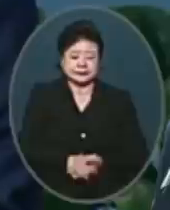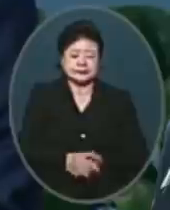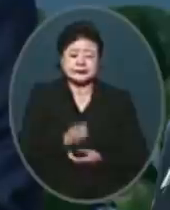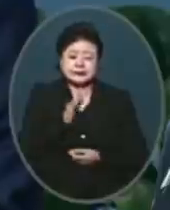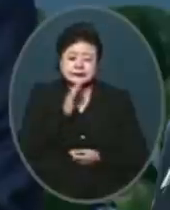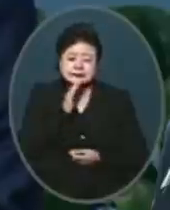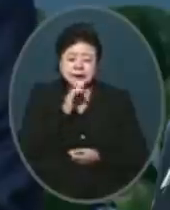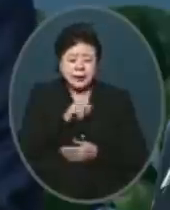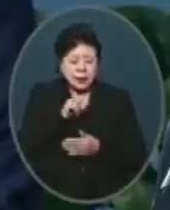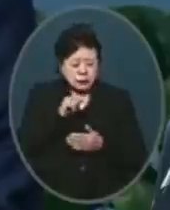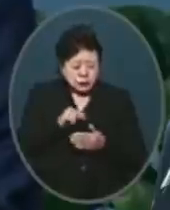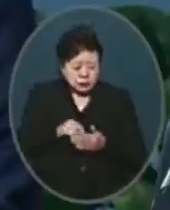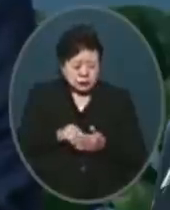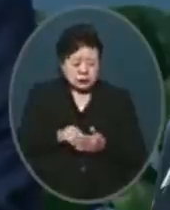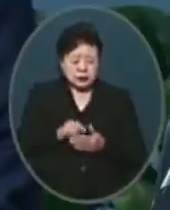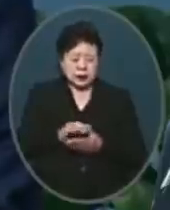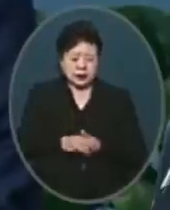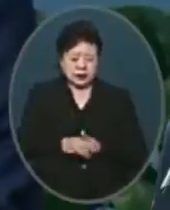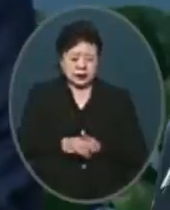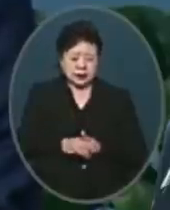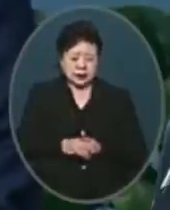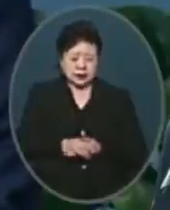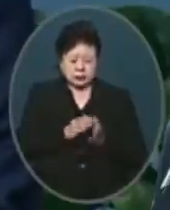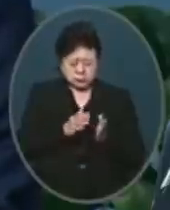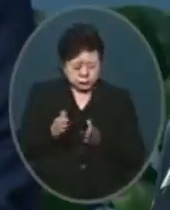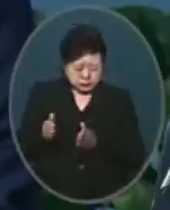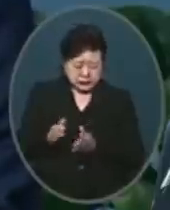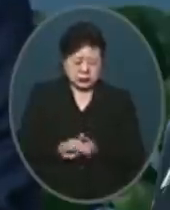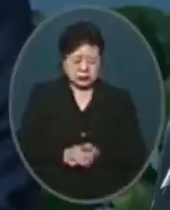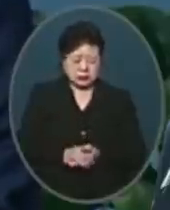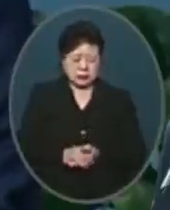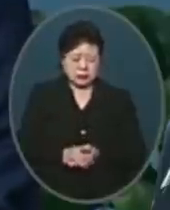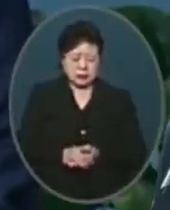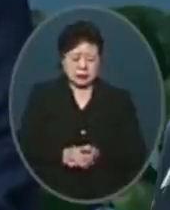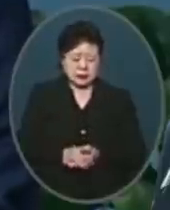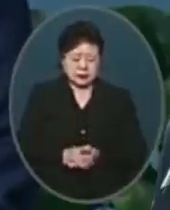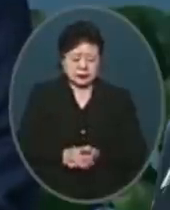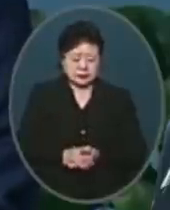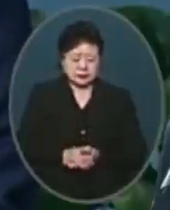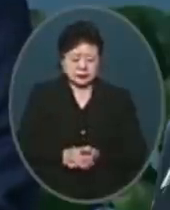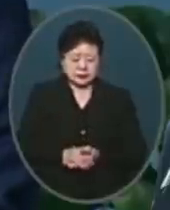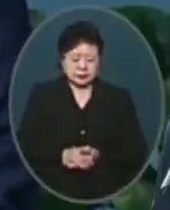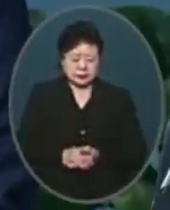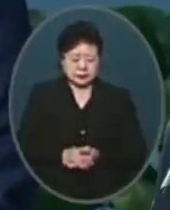그렇게 마음속으로 무장을 하고서